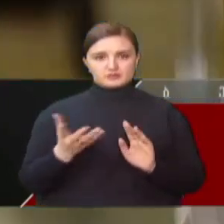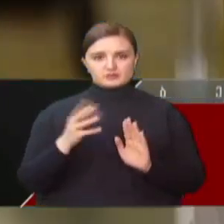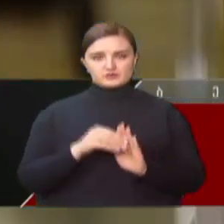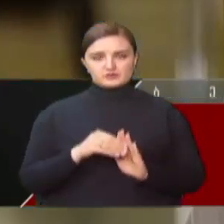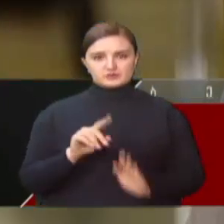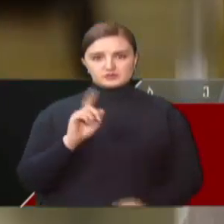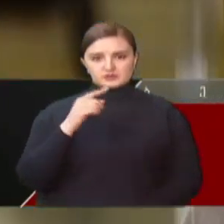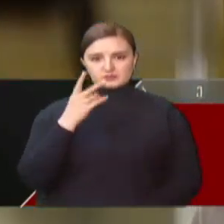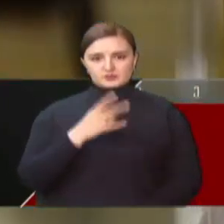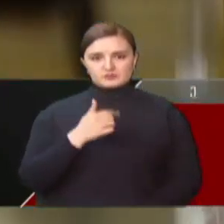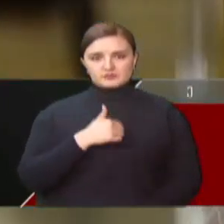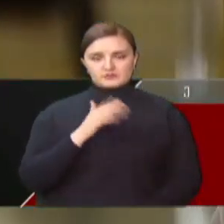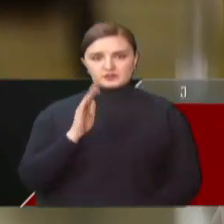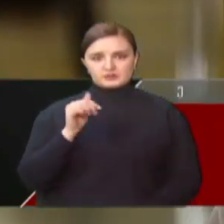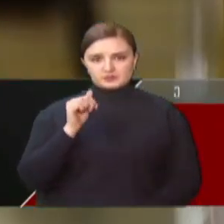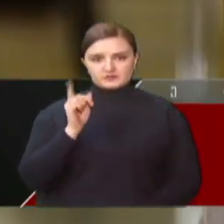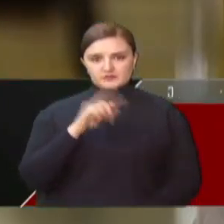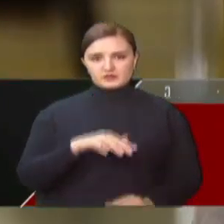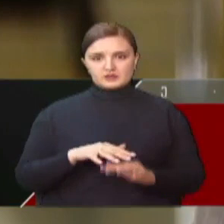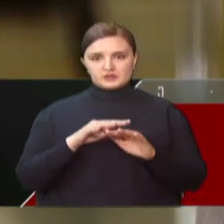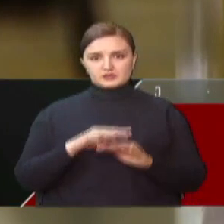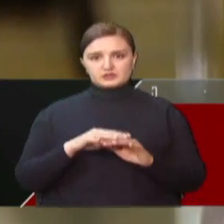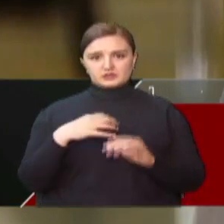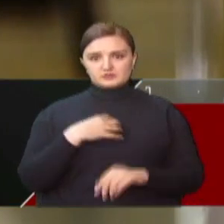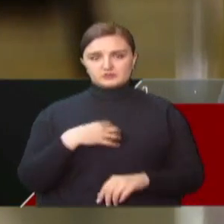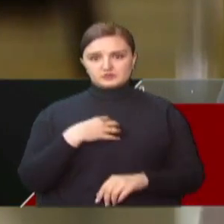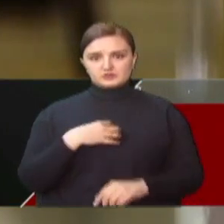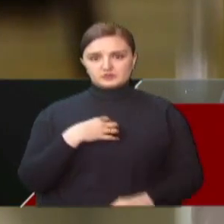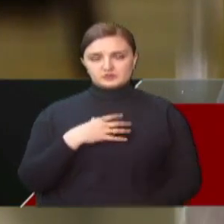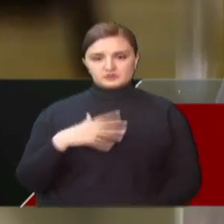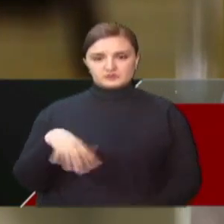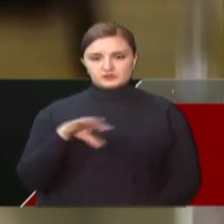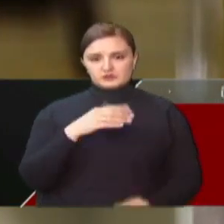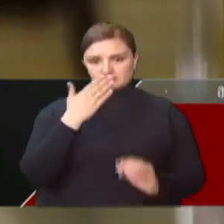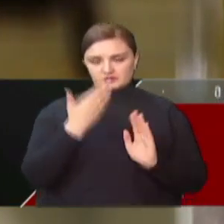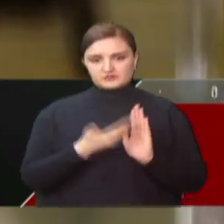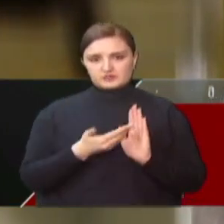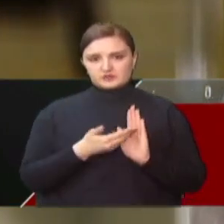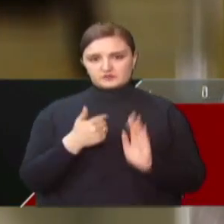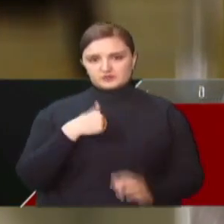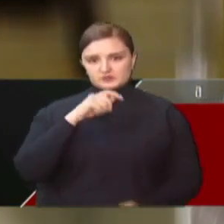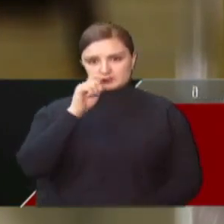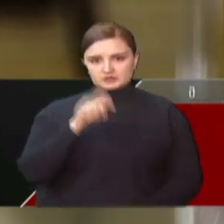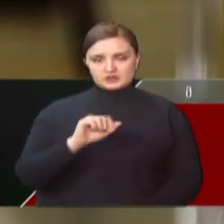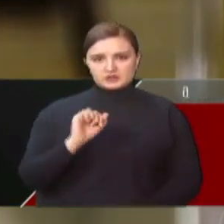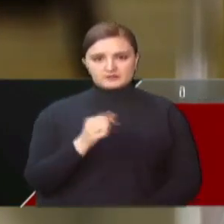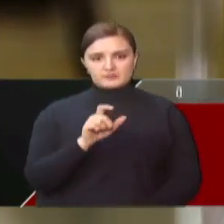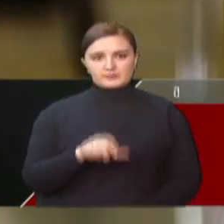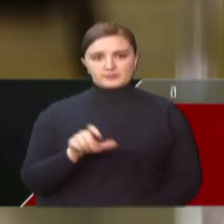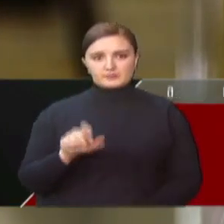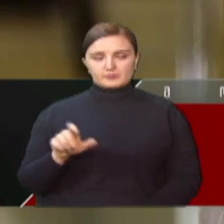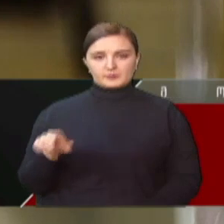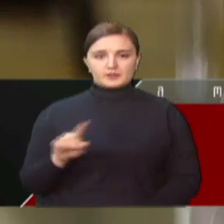თქმა უნდა, მე ვიქნები ხვალ აქციაზე, ძალიან მნიშვნელოვანია ჩვენ გაჩვენოთ ყველას, მათ შორის ჩვენს უკრაინელ მეგობრებს, რომ